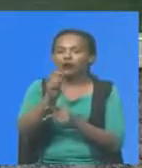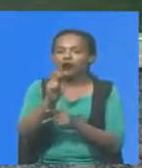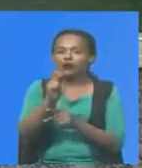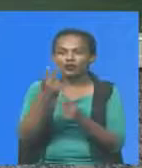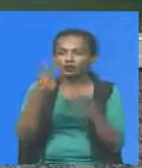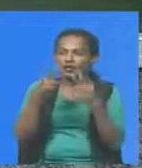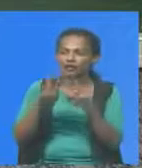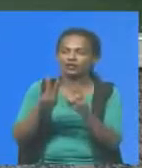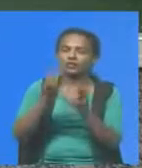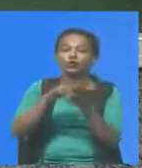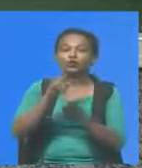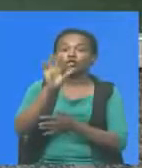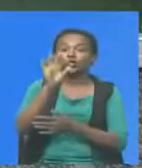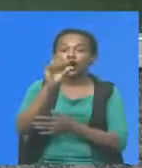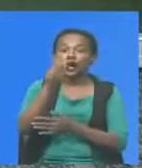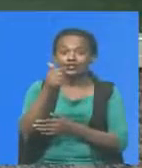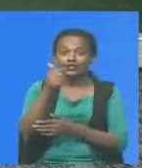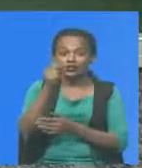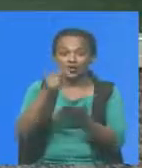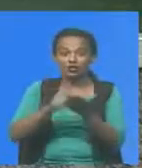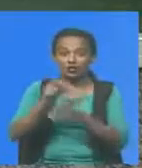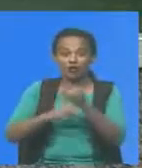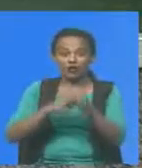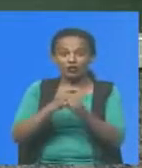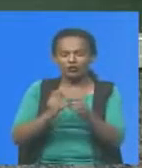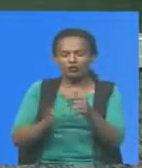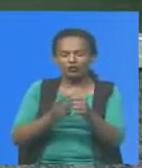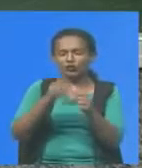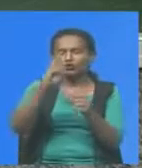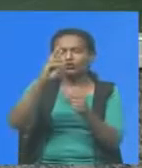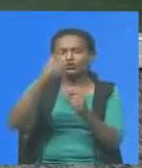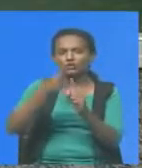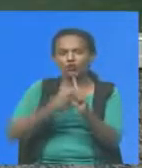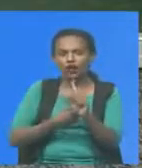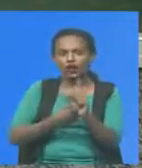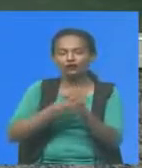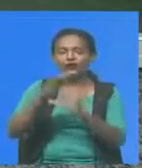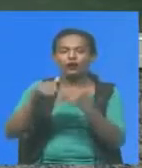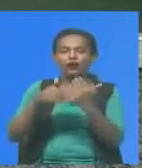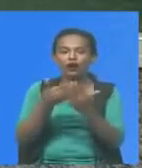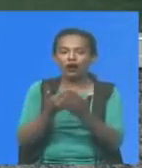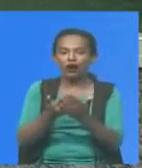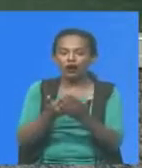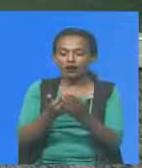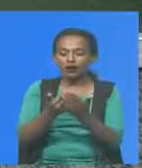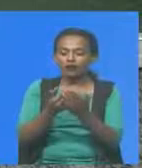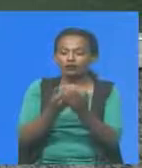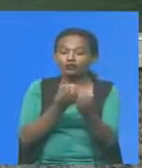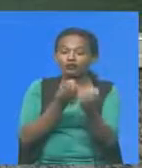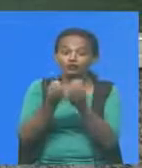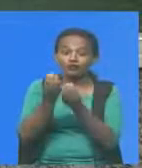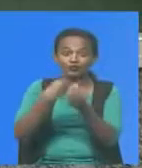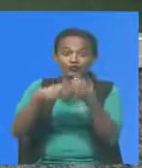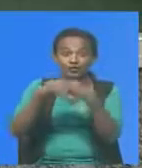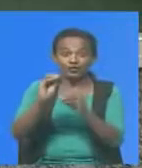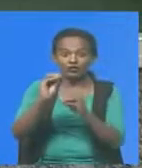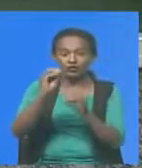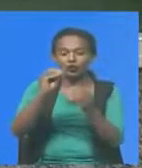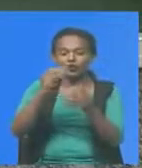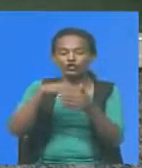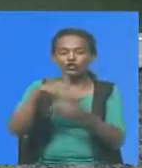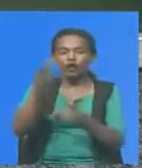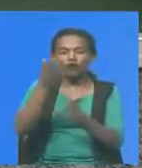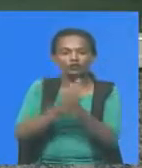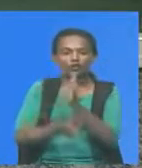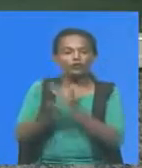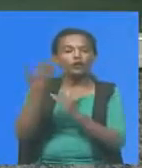በ2010 በጀት አመት የመጀመሪያዎቹ 6 ወራት ጠቅላላ የሸቀጦች ገቢ ንግድ ወጪ አፈጻጸም ካለፈው